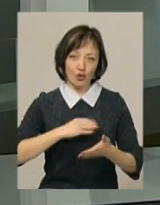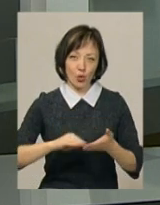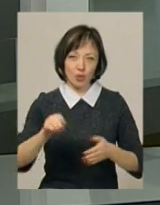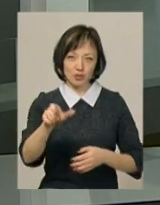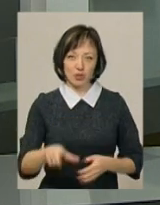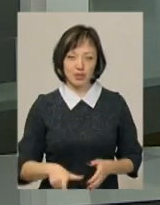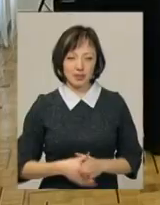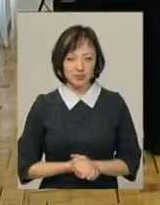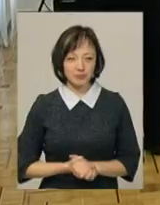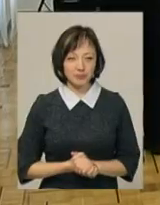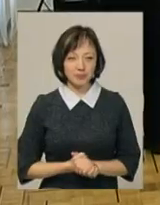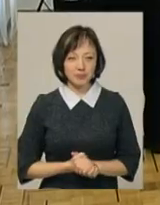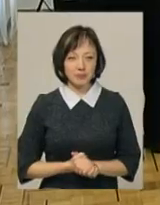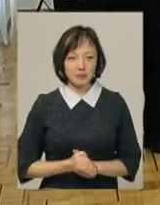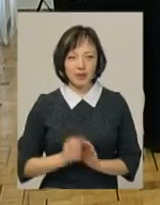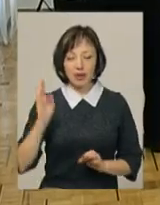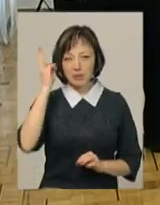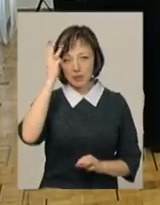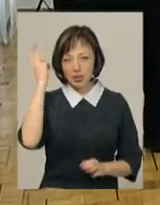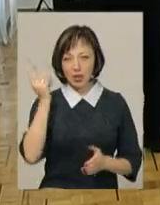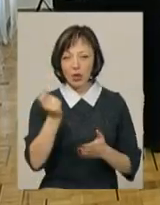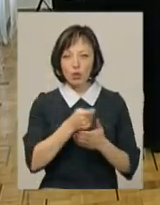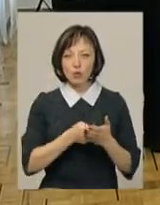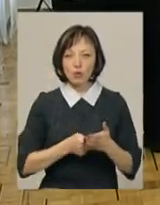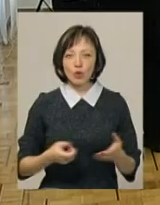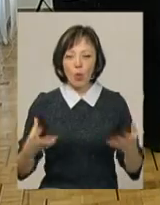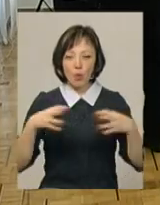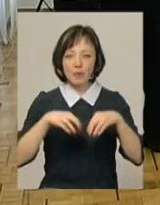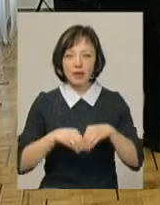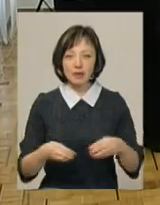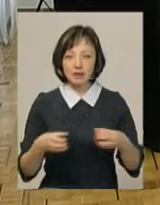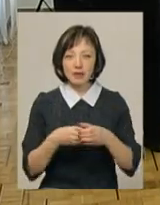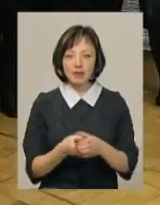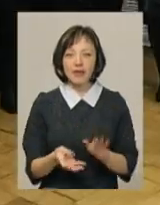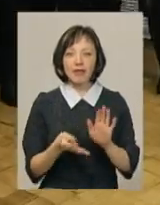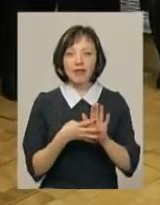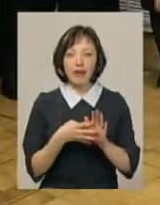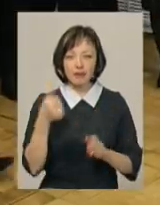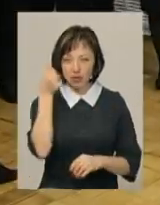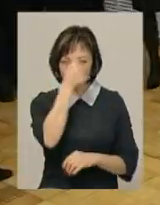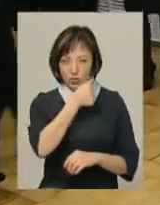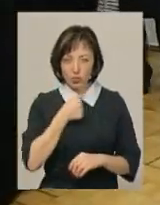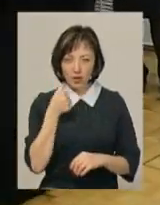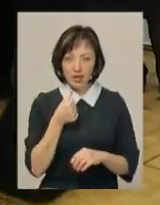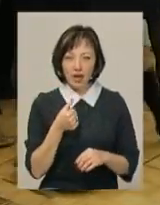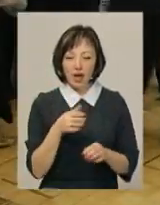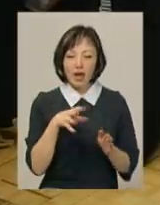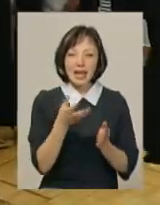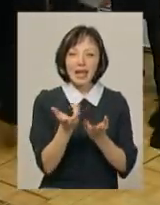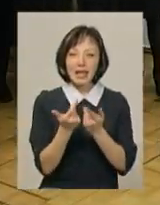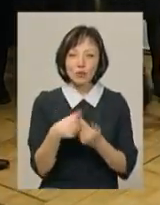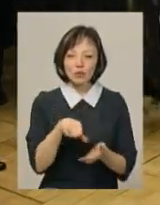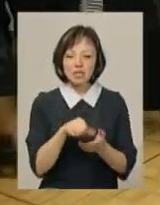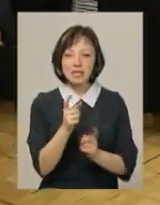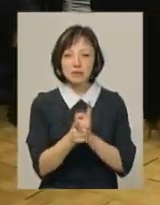Захарчук. В Хмельницькому художньому об'єднанню «Рефлекторний взаємозв'язок» 9 років. Склад і кількість учасників